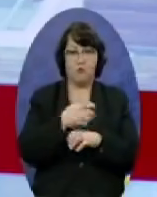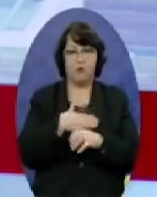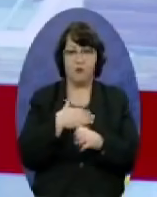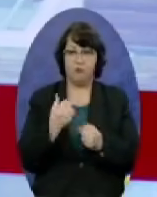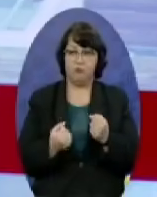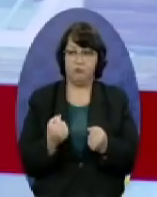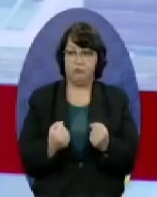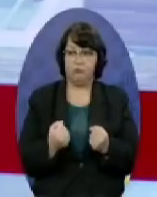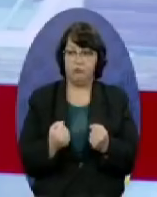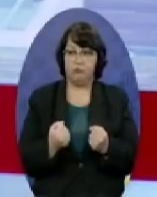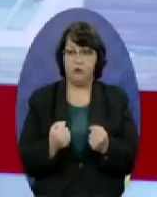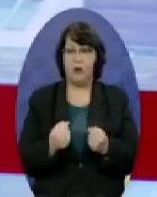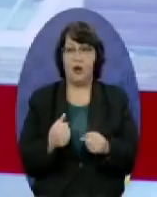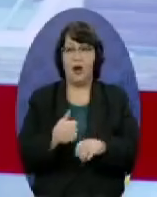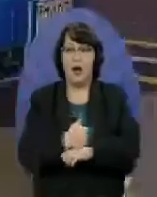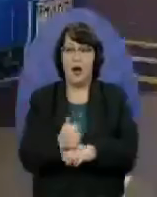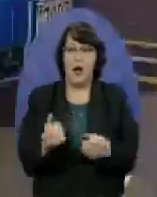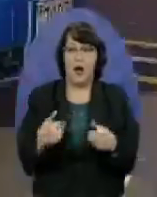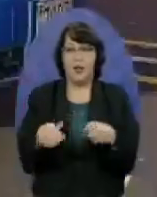юм.